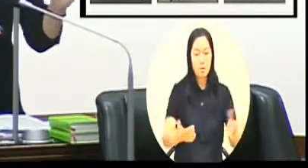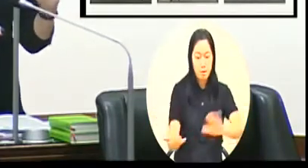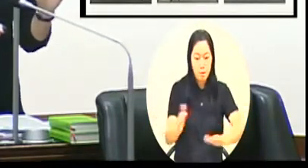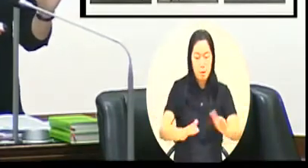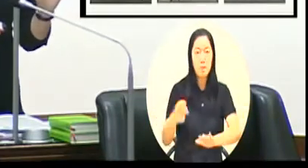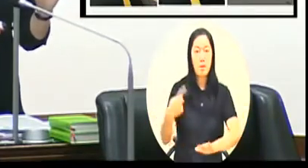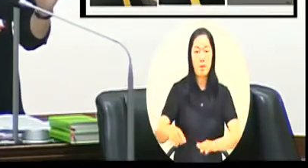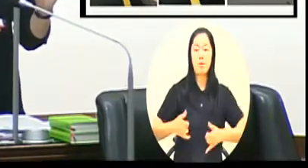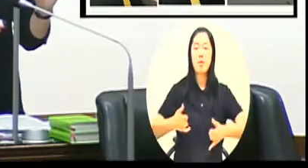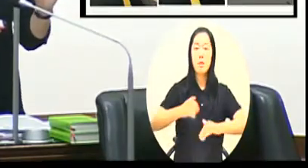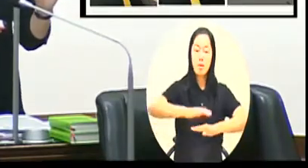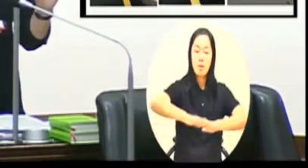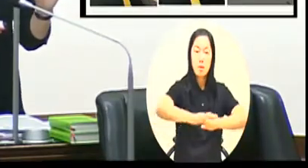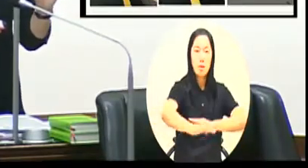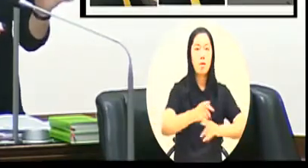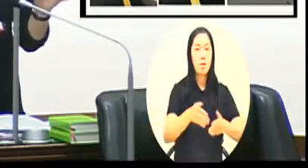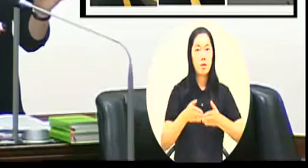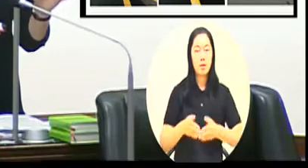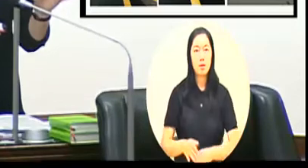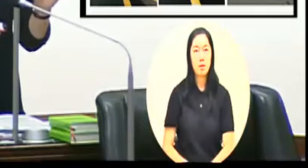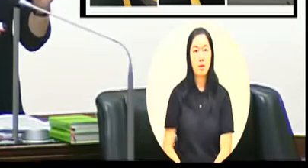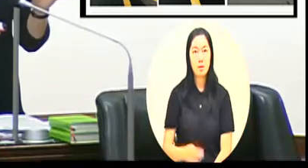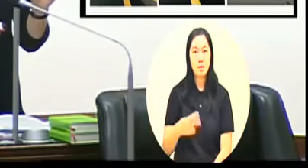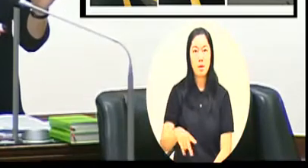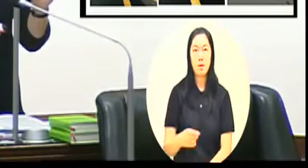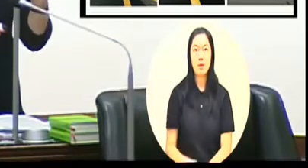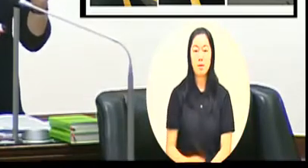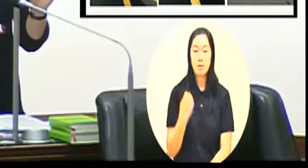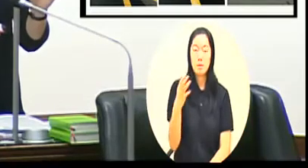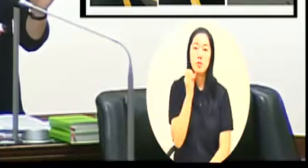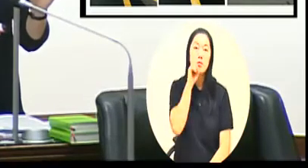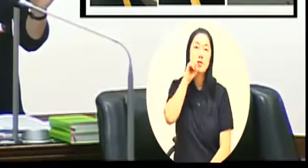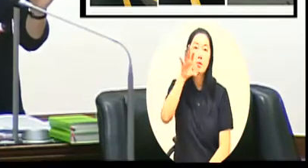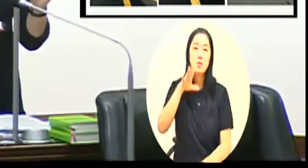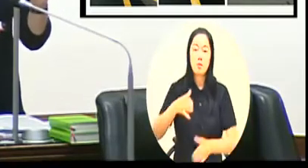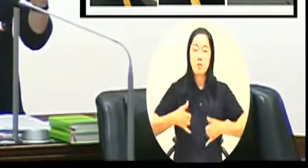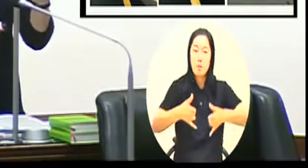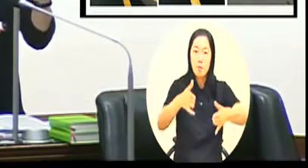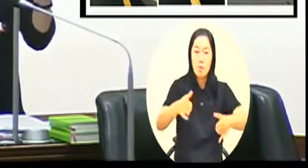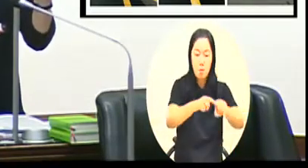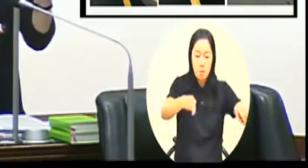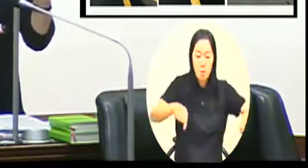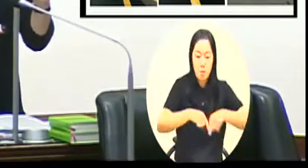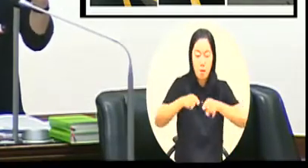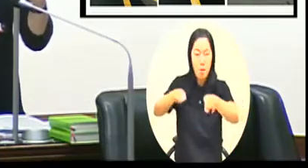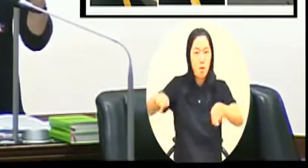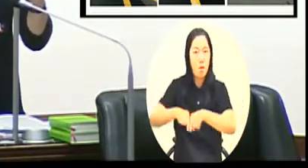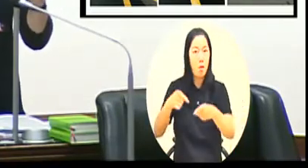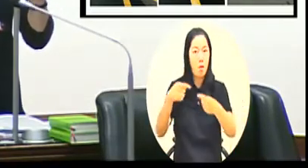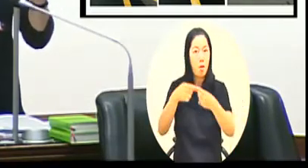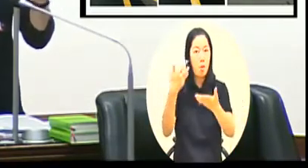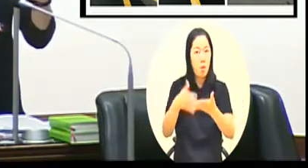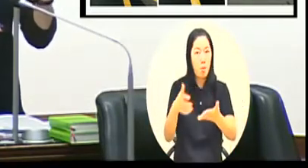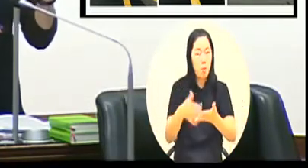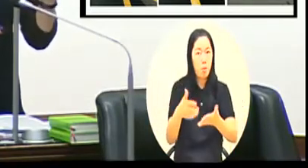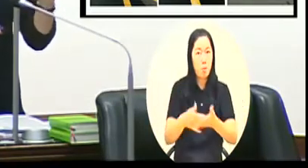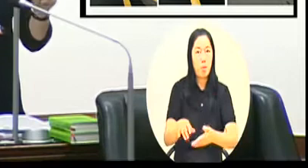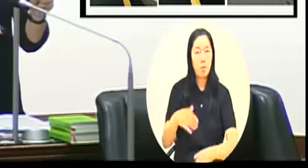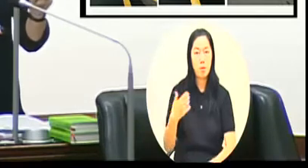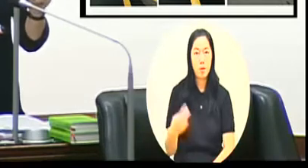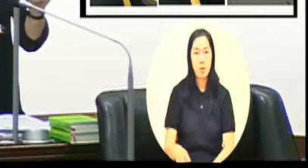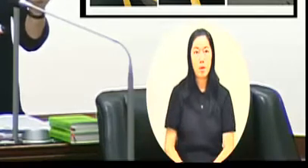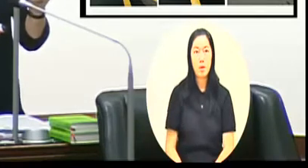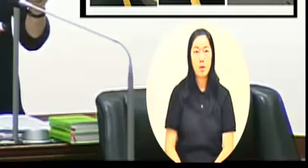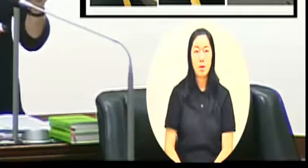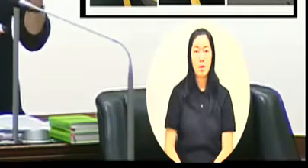做一个修补。新农街的人孔盖也是最多的，也都是机车骑士在那边，还有我们上下学